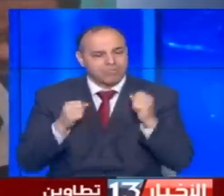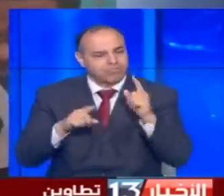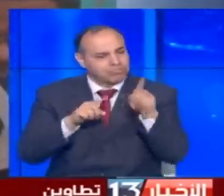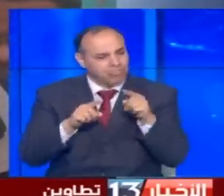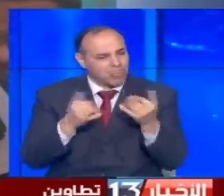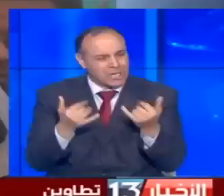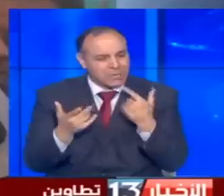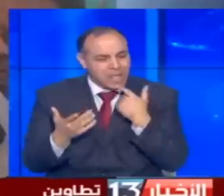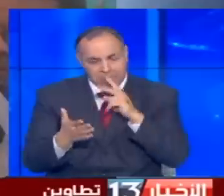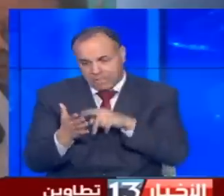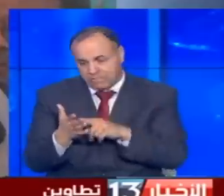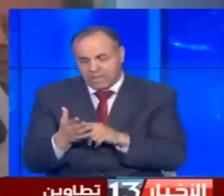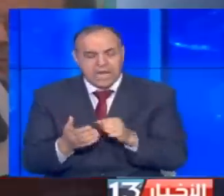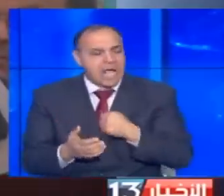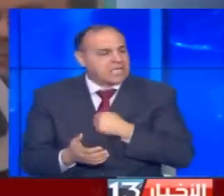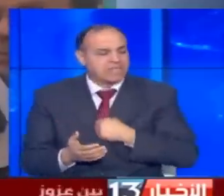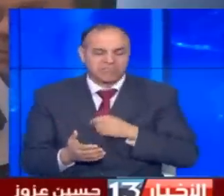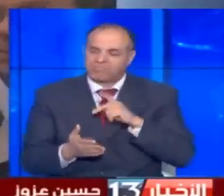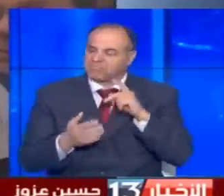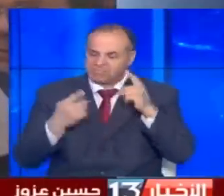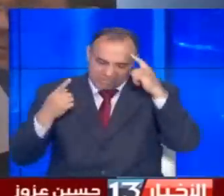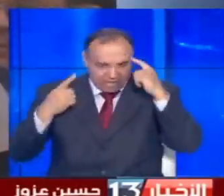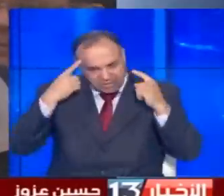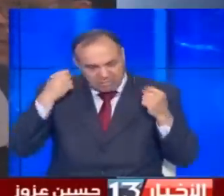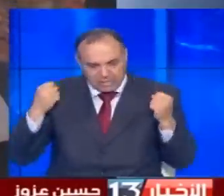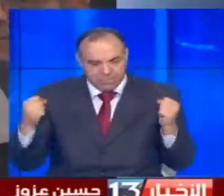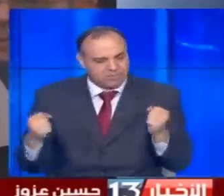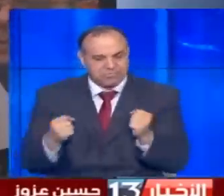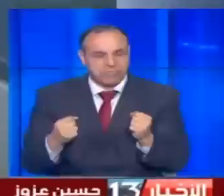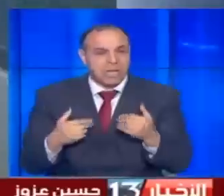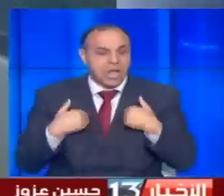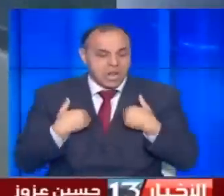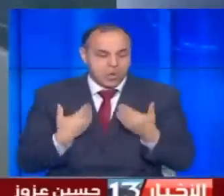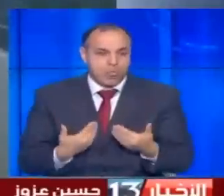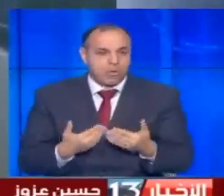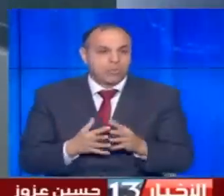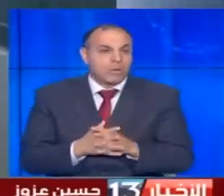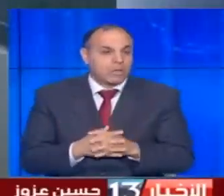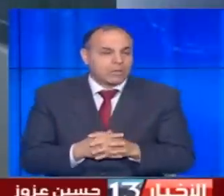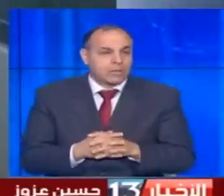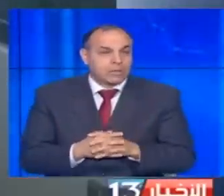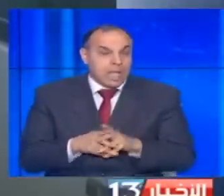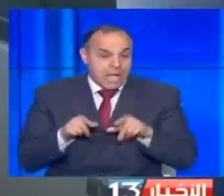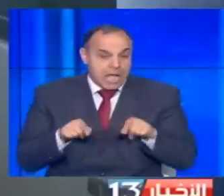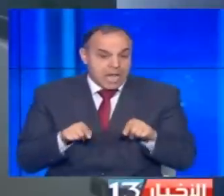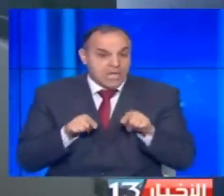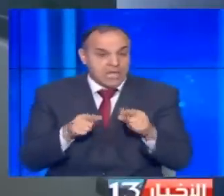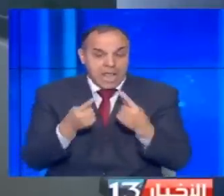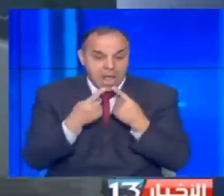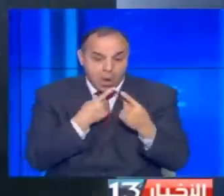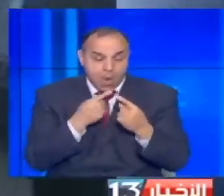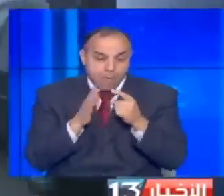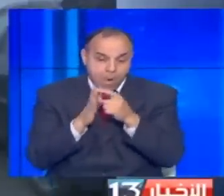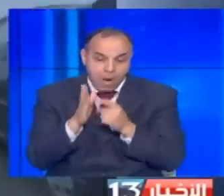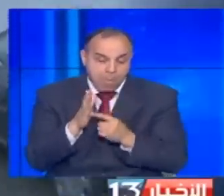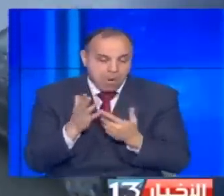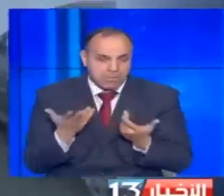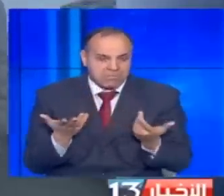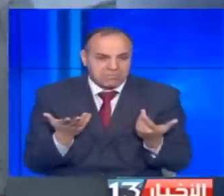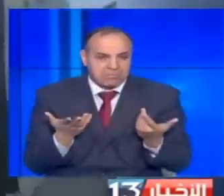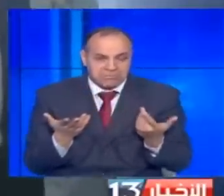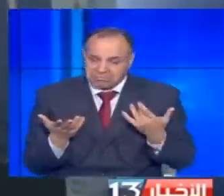بالاتفاق لكن للاسف وصلنا على مدينه دينا ولكن احنا جو يحكي معنا في نقاط